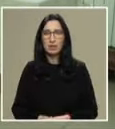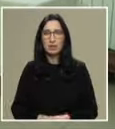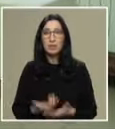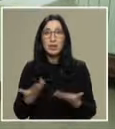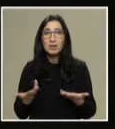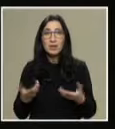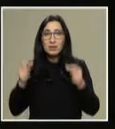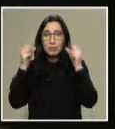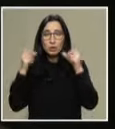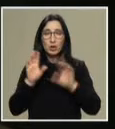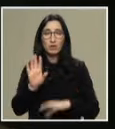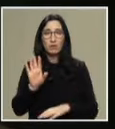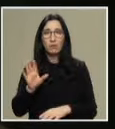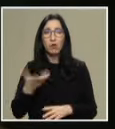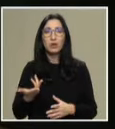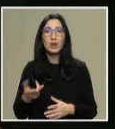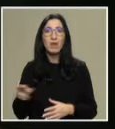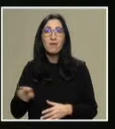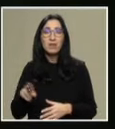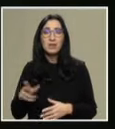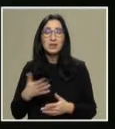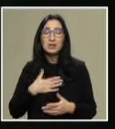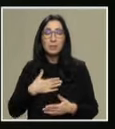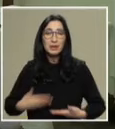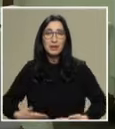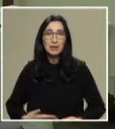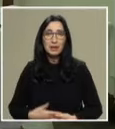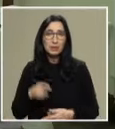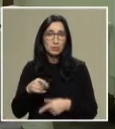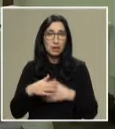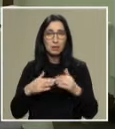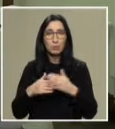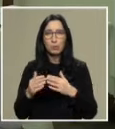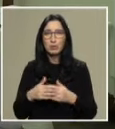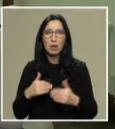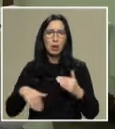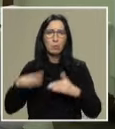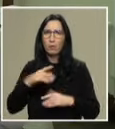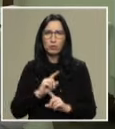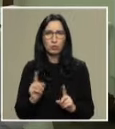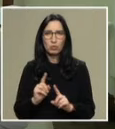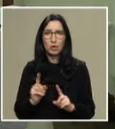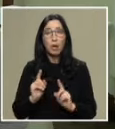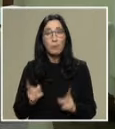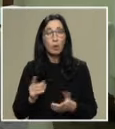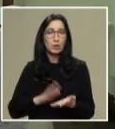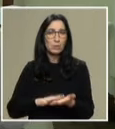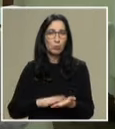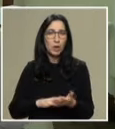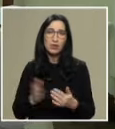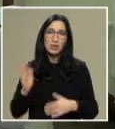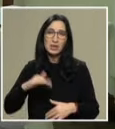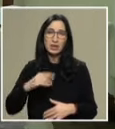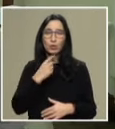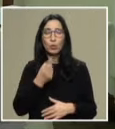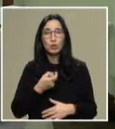са впечатленията ти, твоите връстници имат ли интерес към тази професия? Повечето не, но мога да им докажа след години,